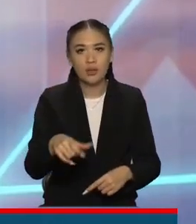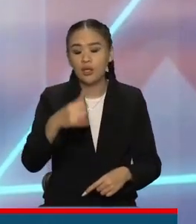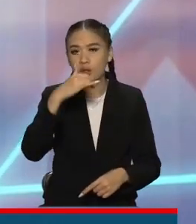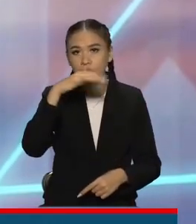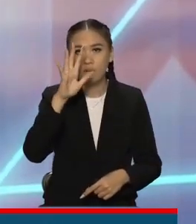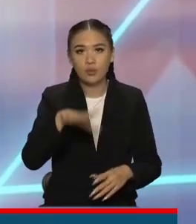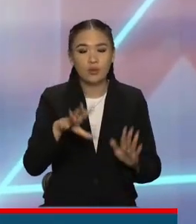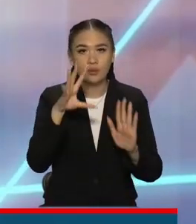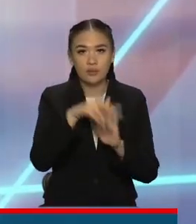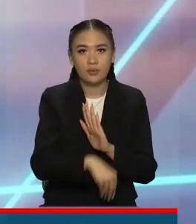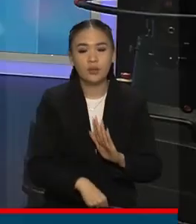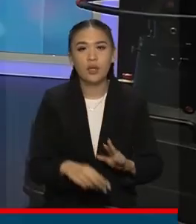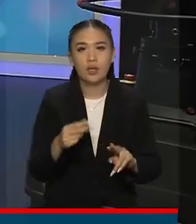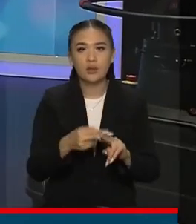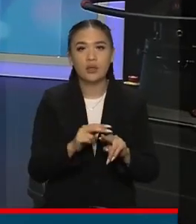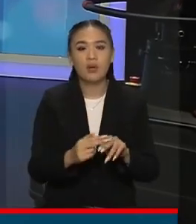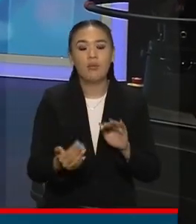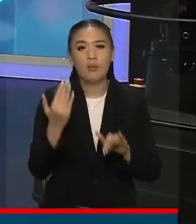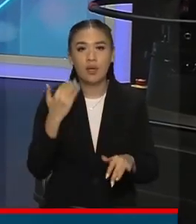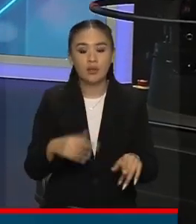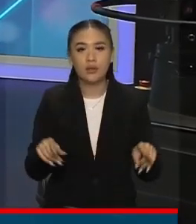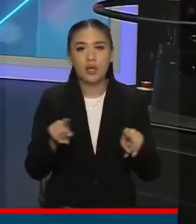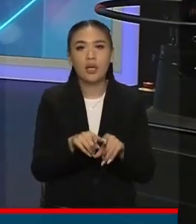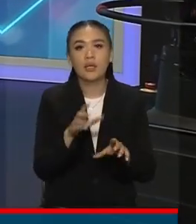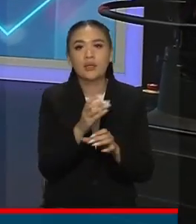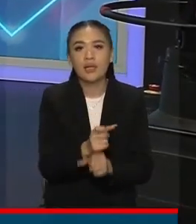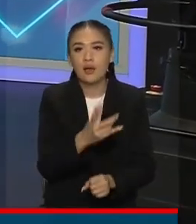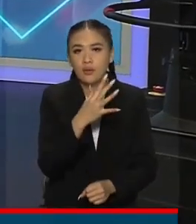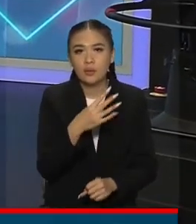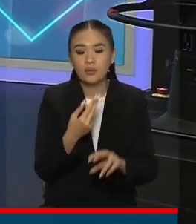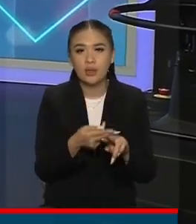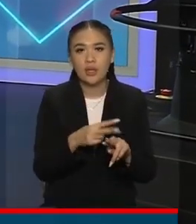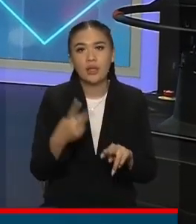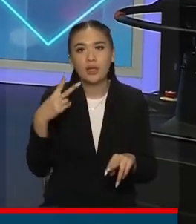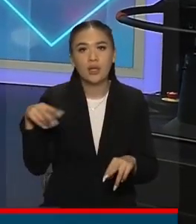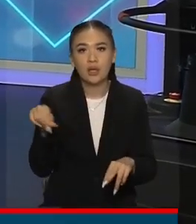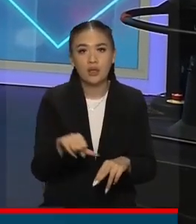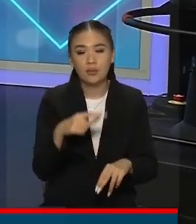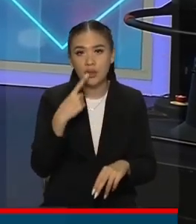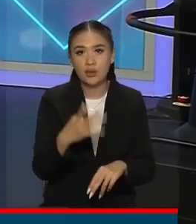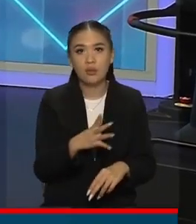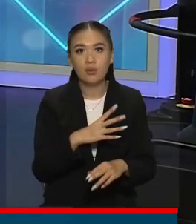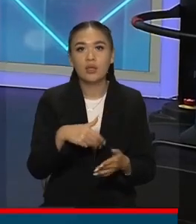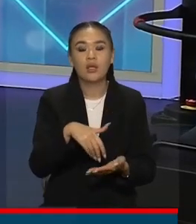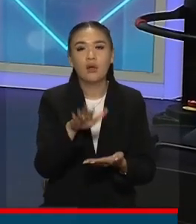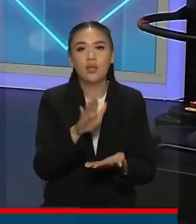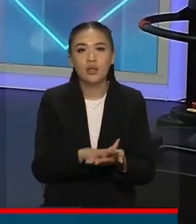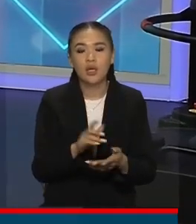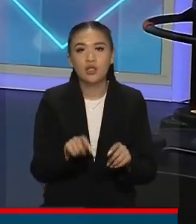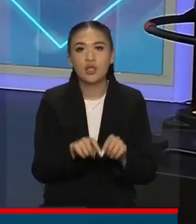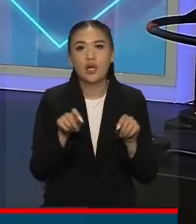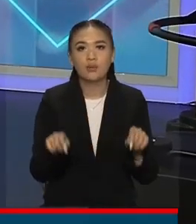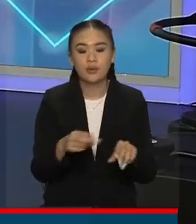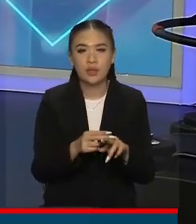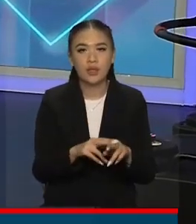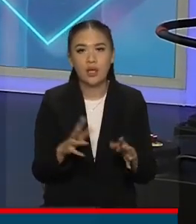уақытқа. Бағанағы қысқа мерзімдік болғаннан кейін барып 2 апта дейді, өздерінен тауар дайын тұр, оны шығарып қояды да, кез келген бағамен